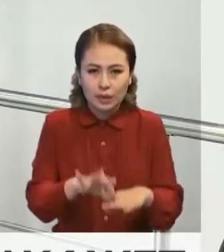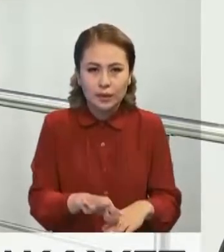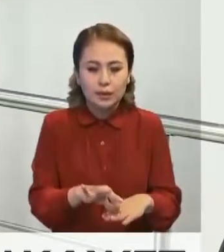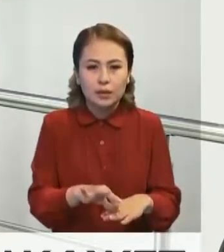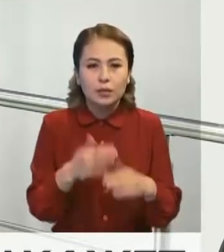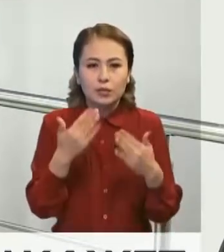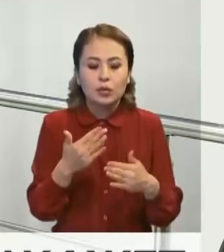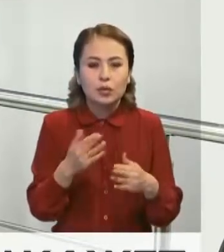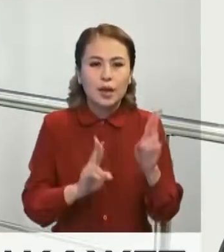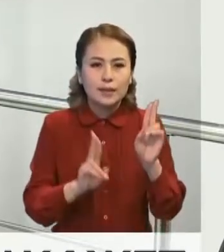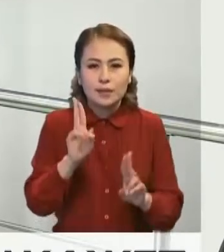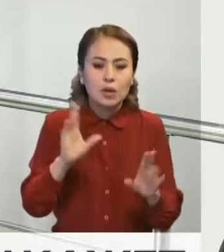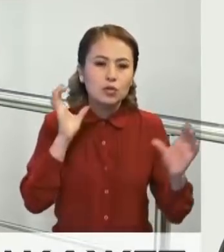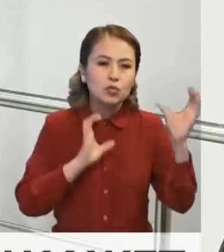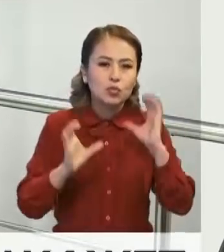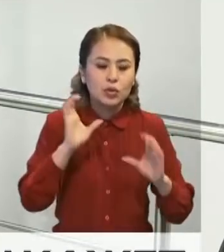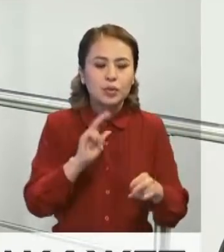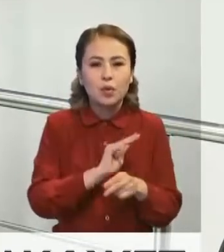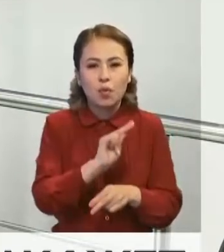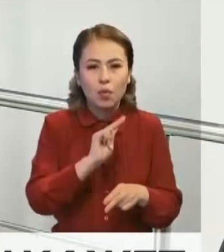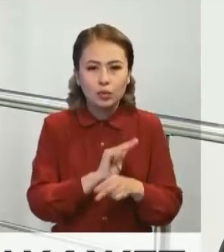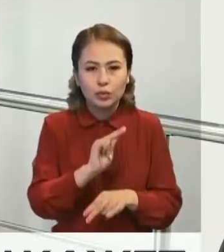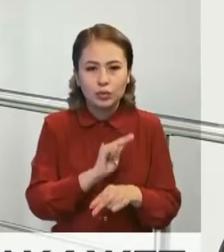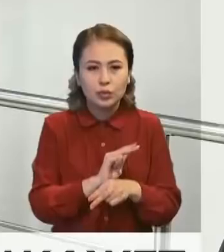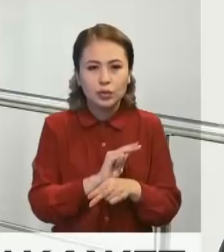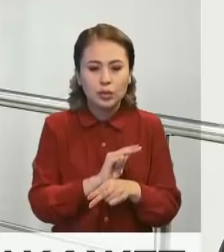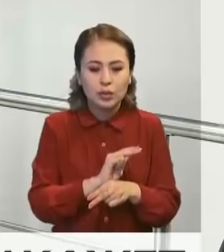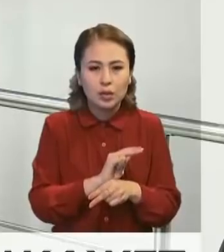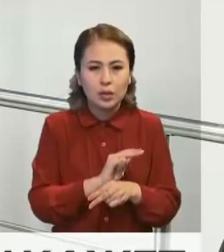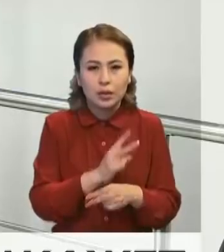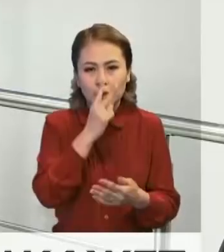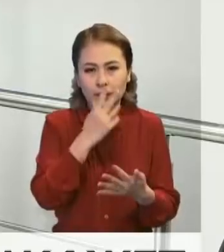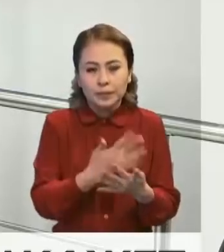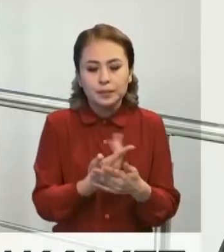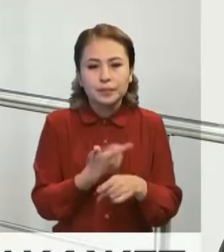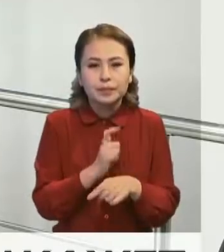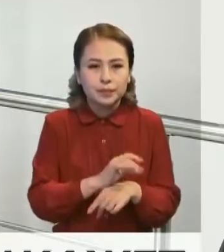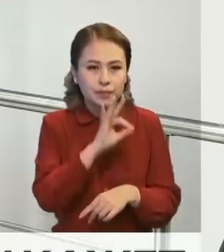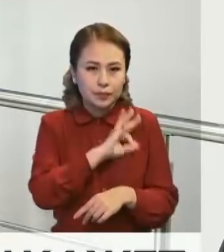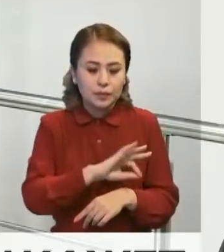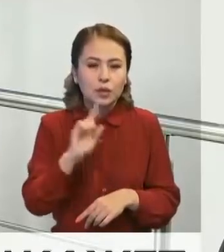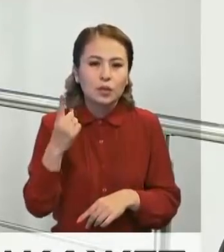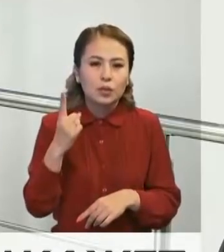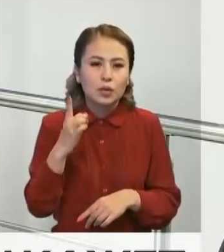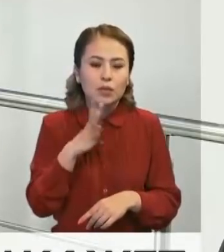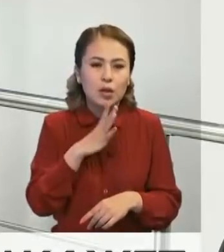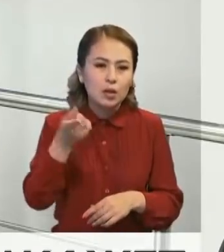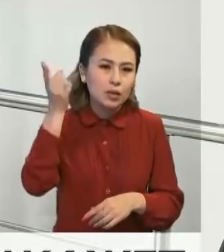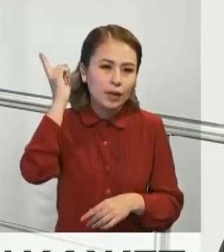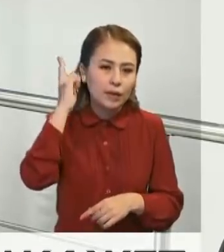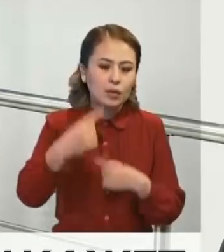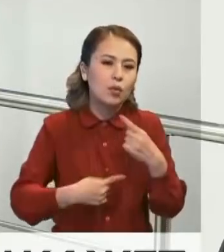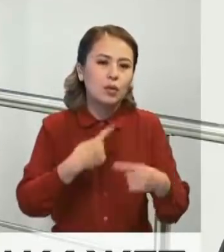Бұл әдіспен студенттерді оқыту, препараттарды, органдарды көрсету өте тиімді. Себебі Совет одағы